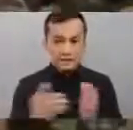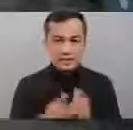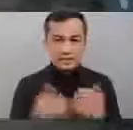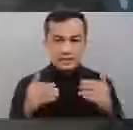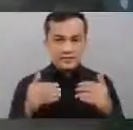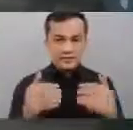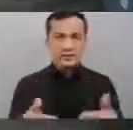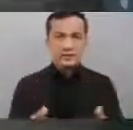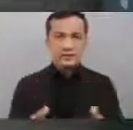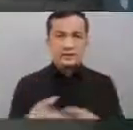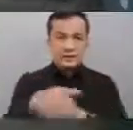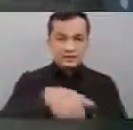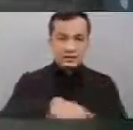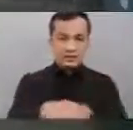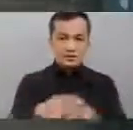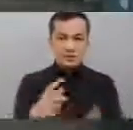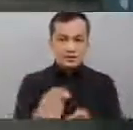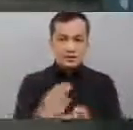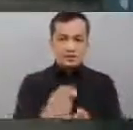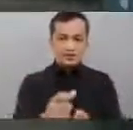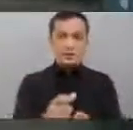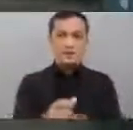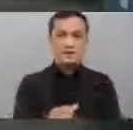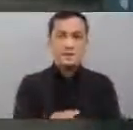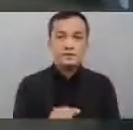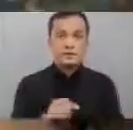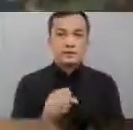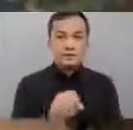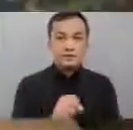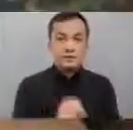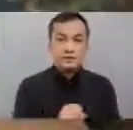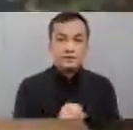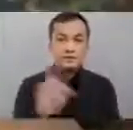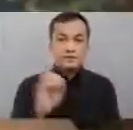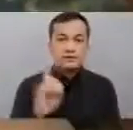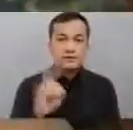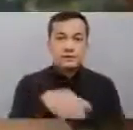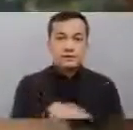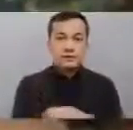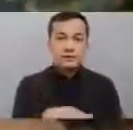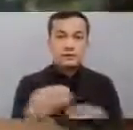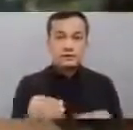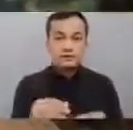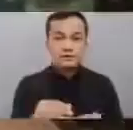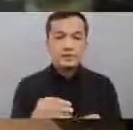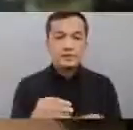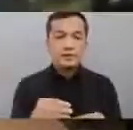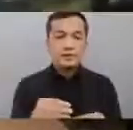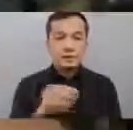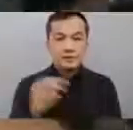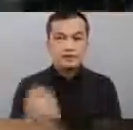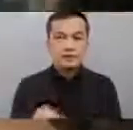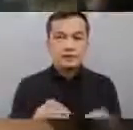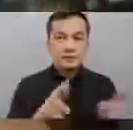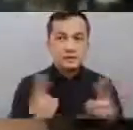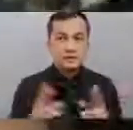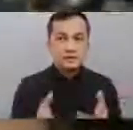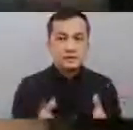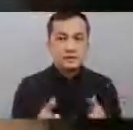sa bansa. Kaya mahalaga para sa kanya ang magpabakuna. Siyempre po para rin sa kaligtasan ng lahat ng tao